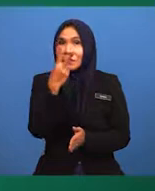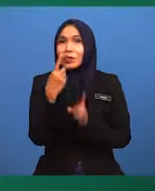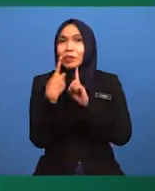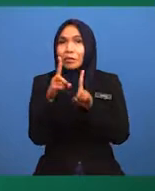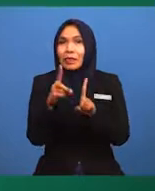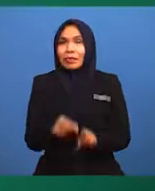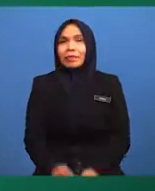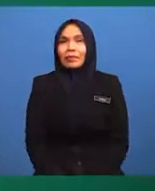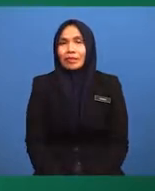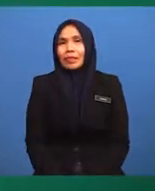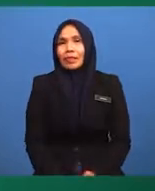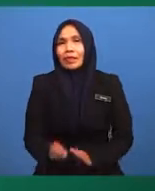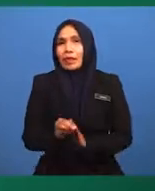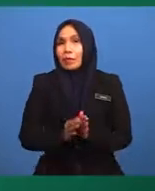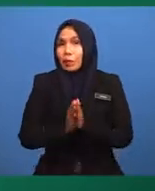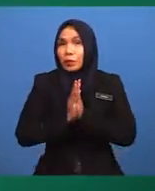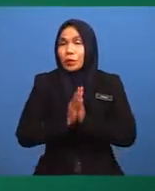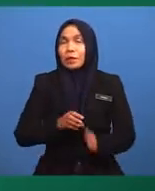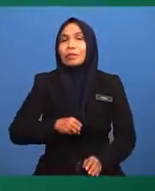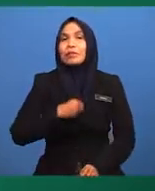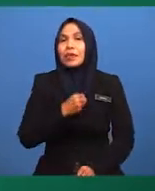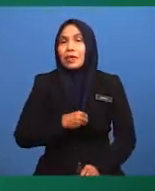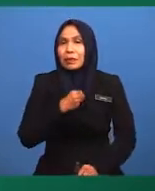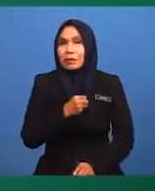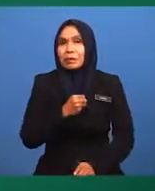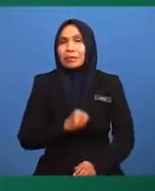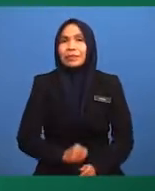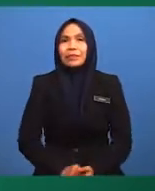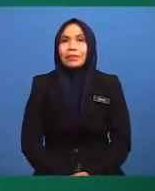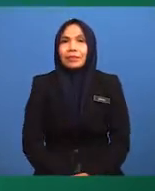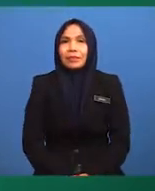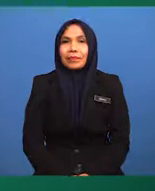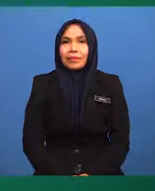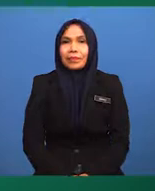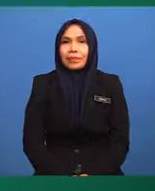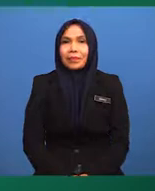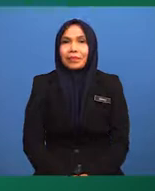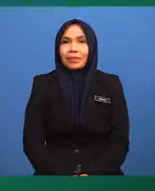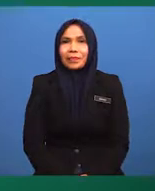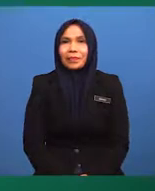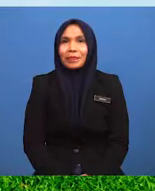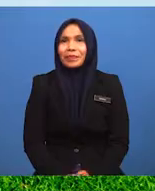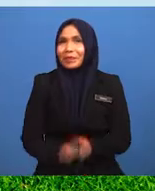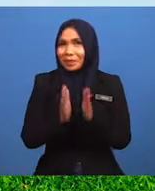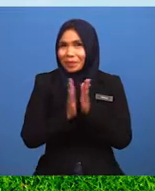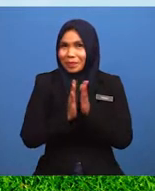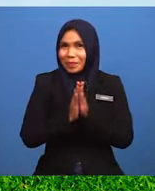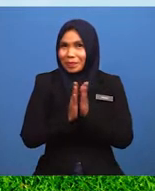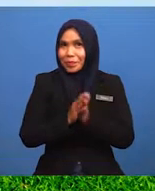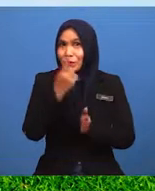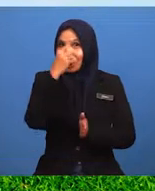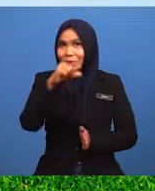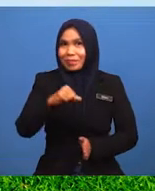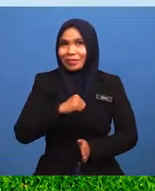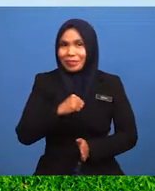jawapan. Memohon maaf sekiranya melakukan kesilapan. Bagi